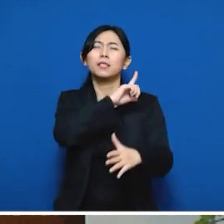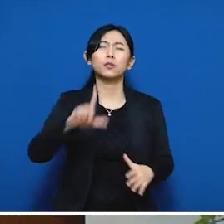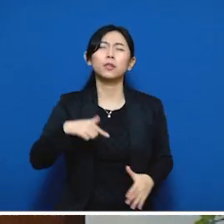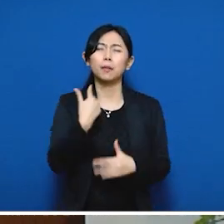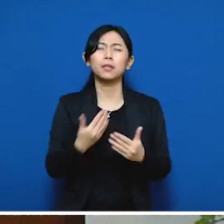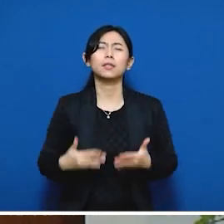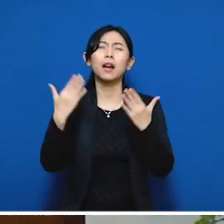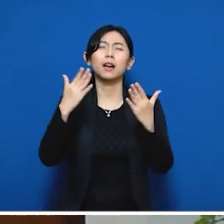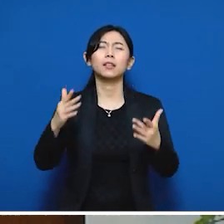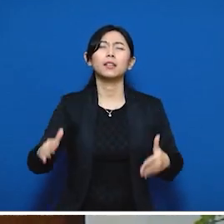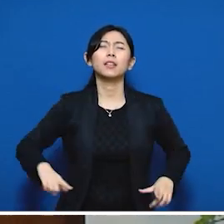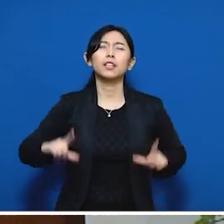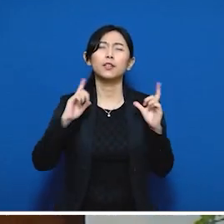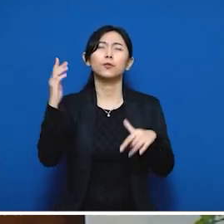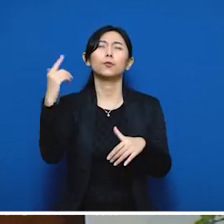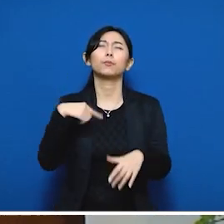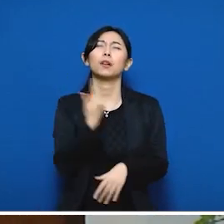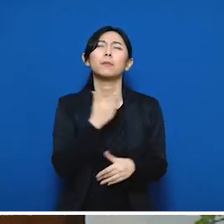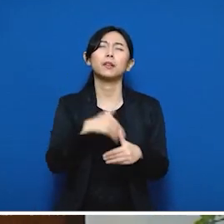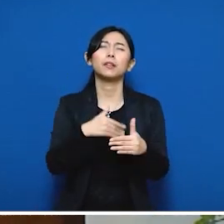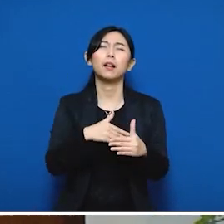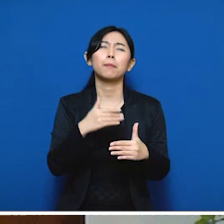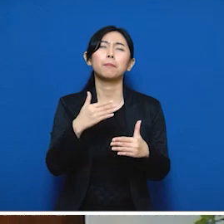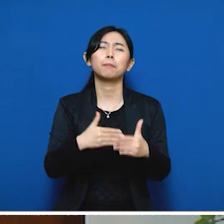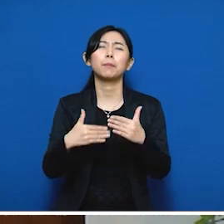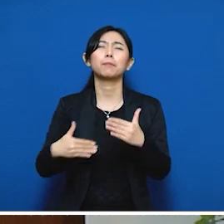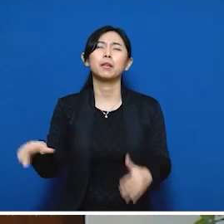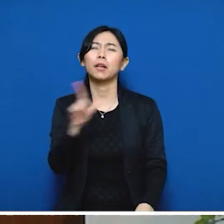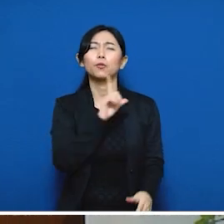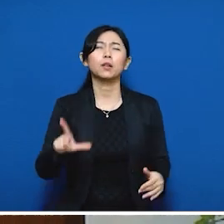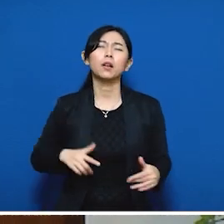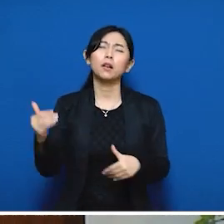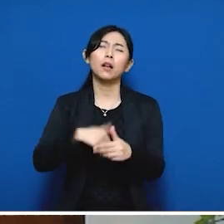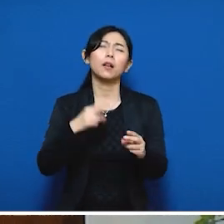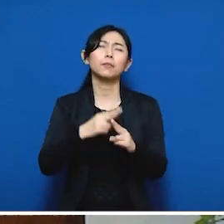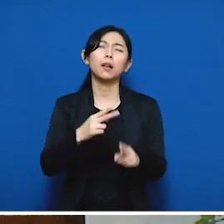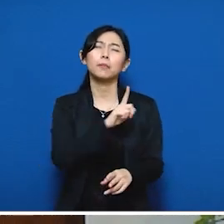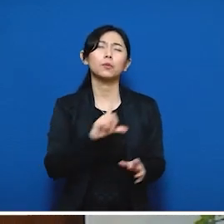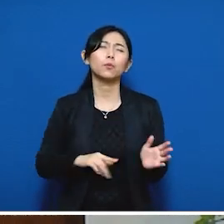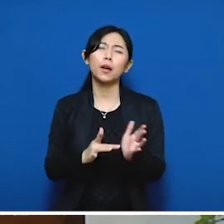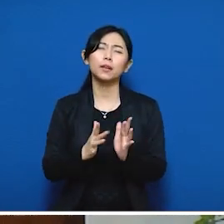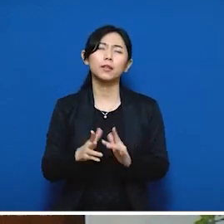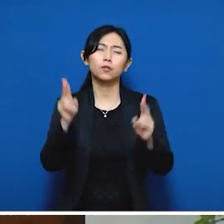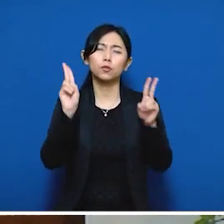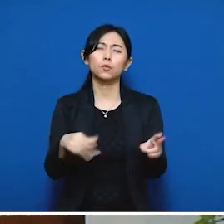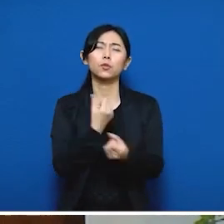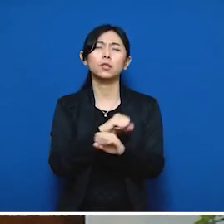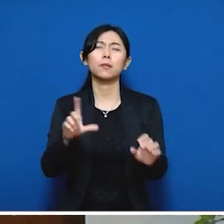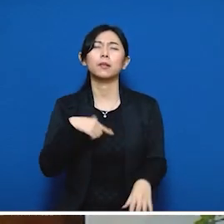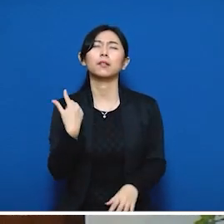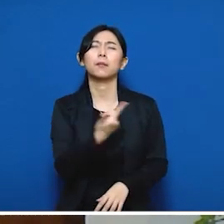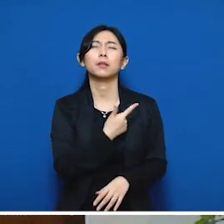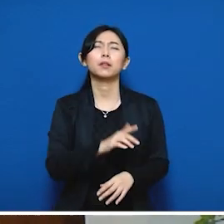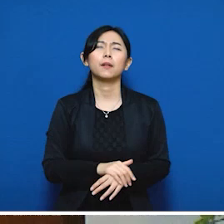menyerahkan seluruh hidup kami ke dalam pimpinan tangan Tuhan. Dalam nama Tuhan Yesus Kristus, Juru Selamat kami yang